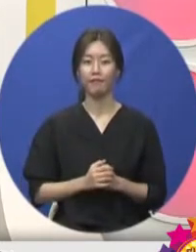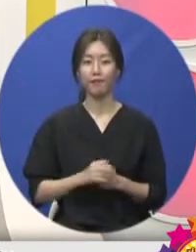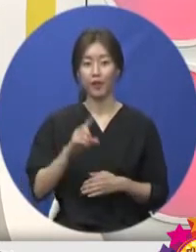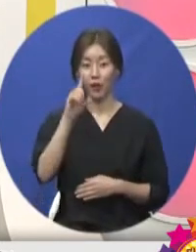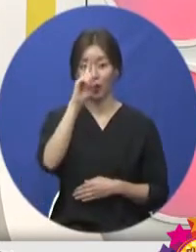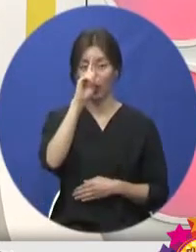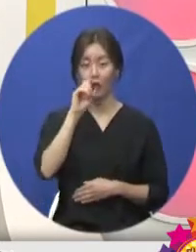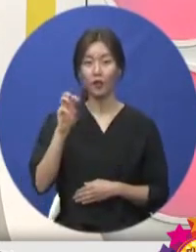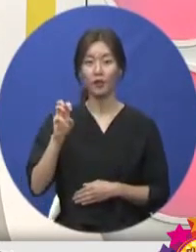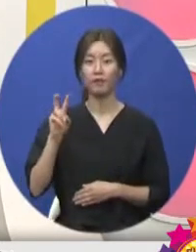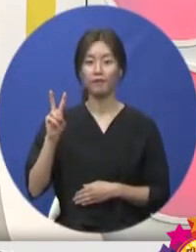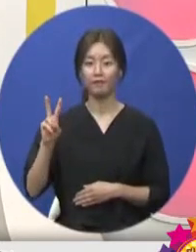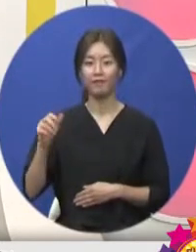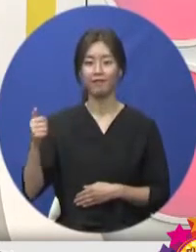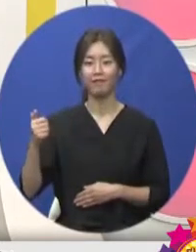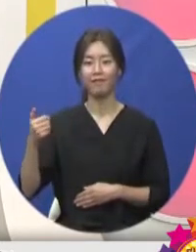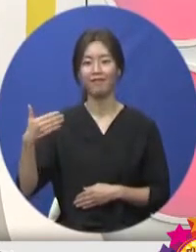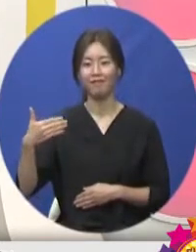010-4705번님 그리고